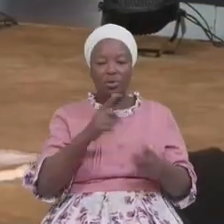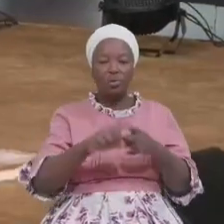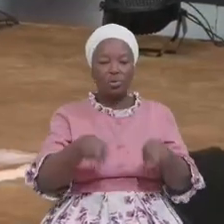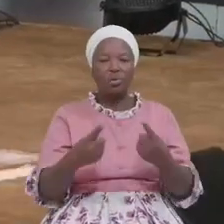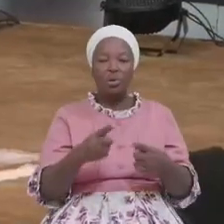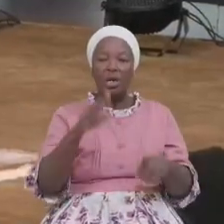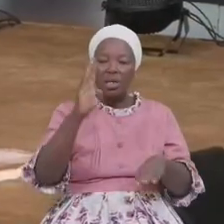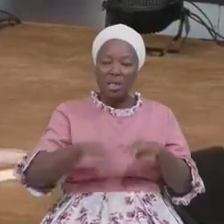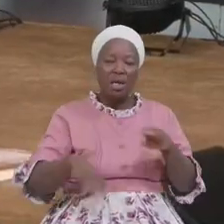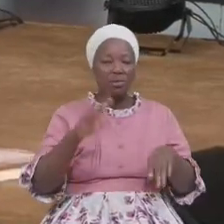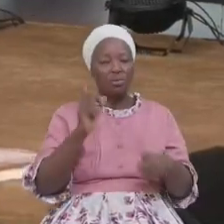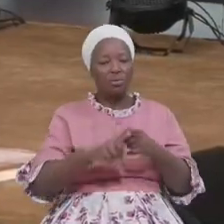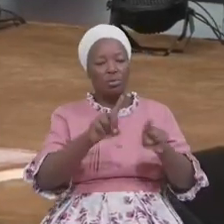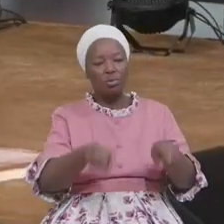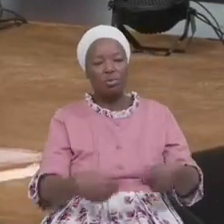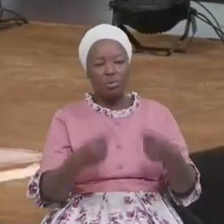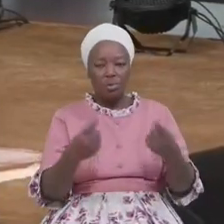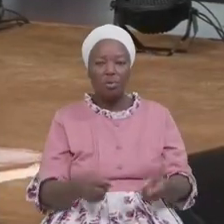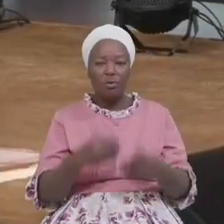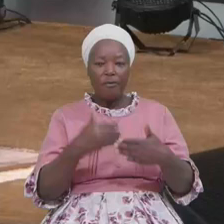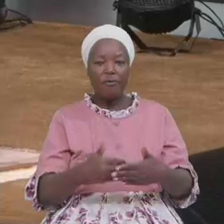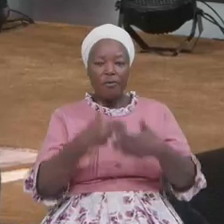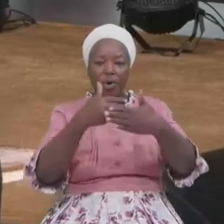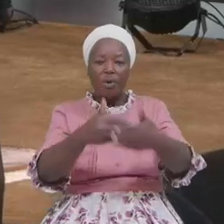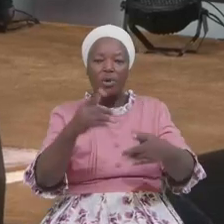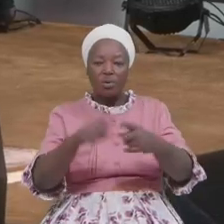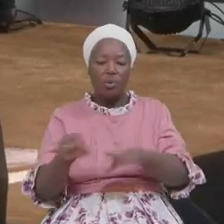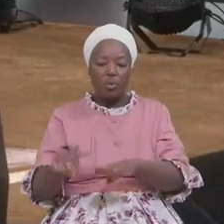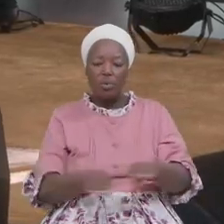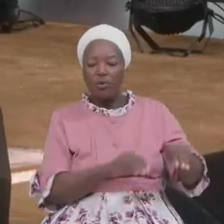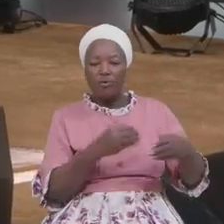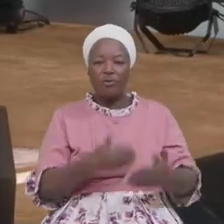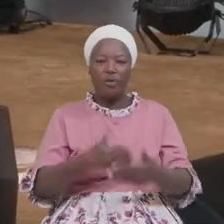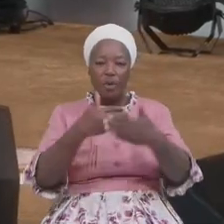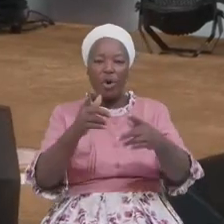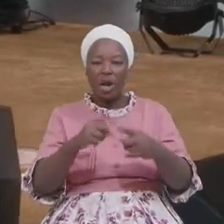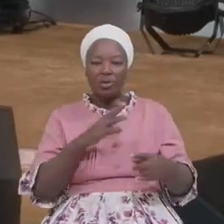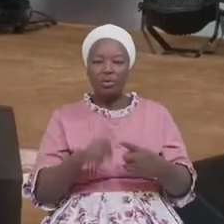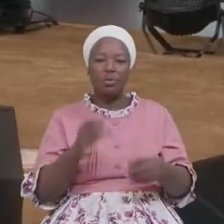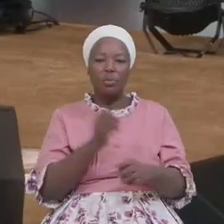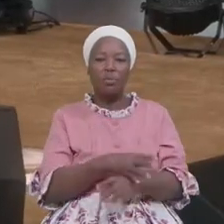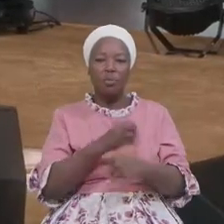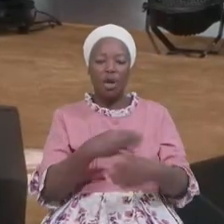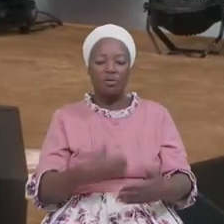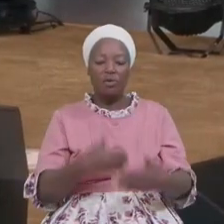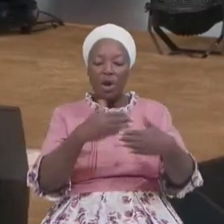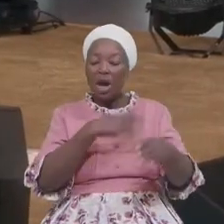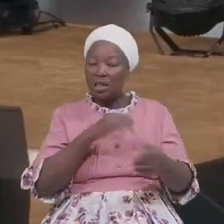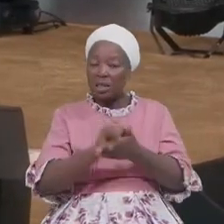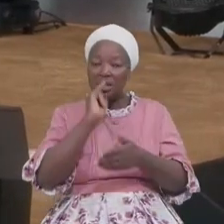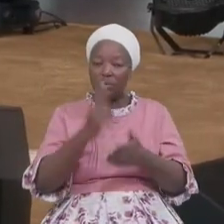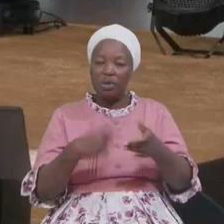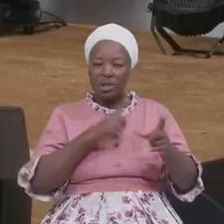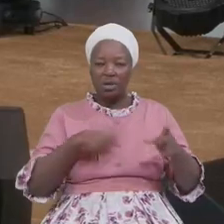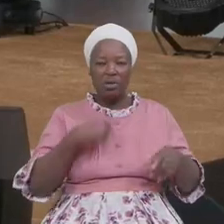l'avant, d'avancer pour aller. Et c'est ce que Dieu nous dit. Et c'est